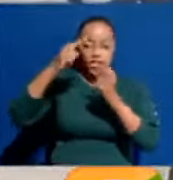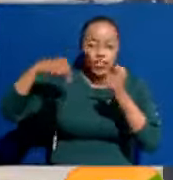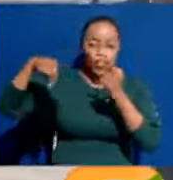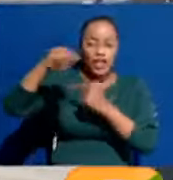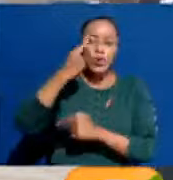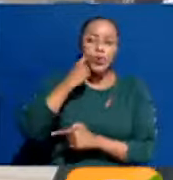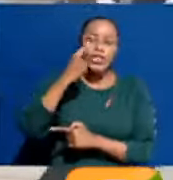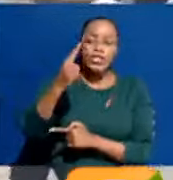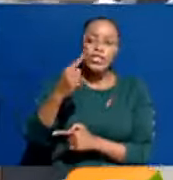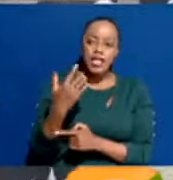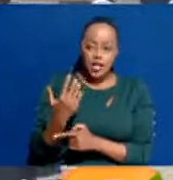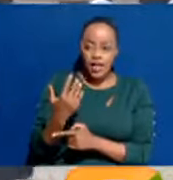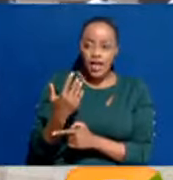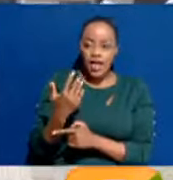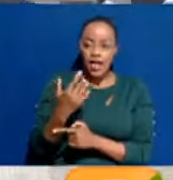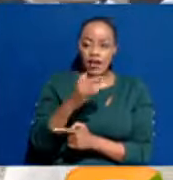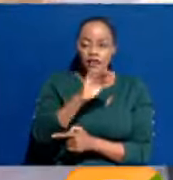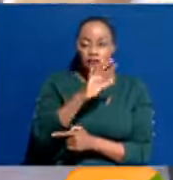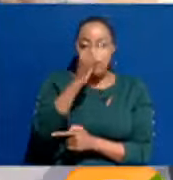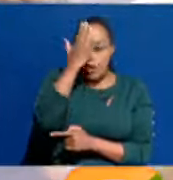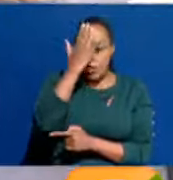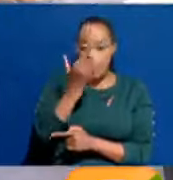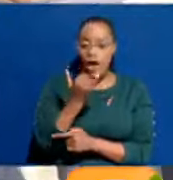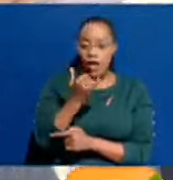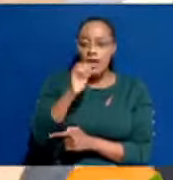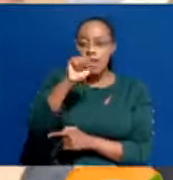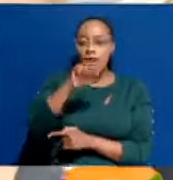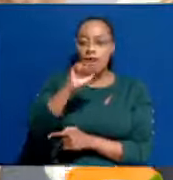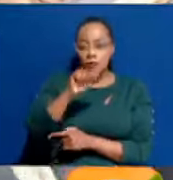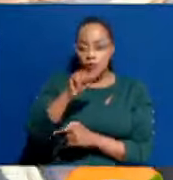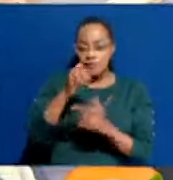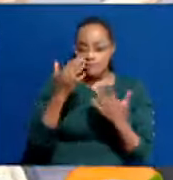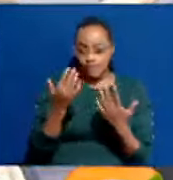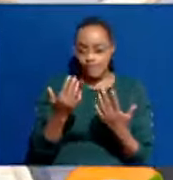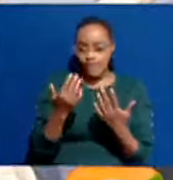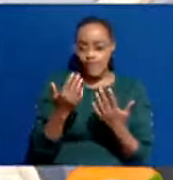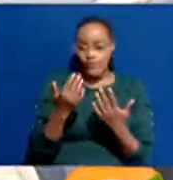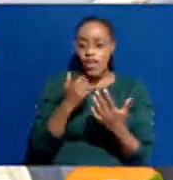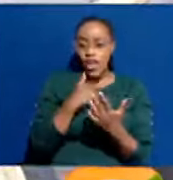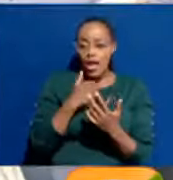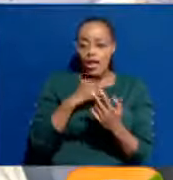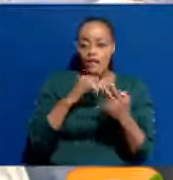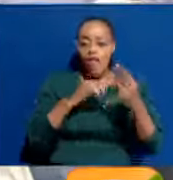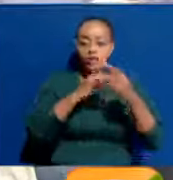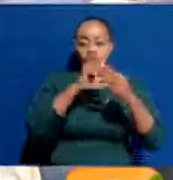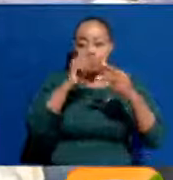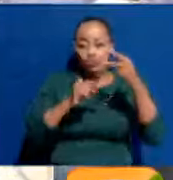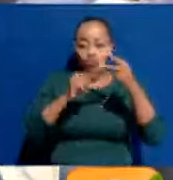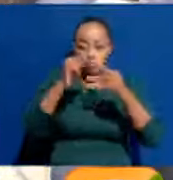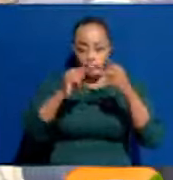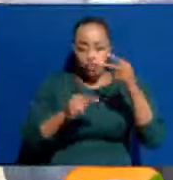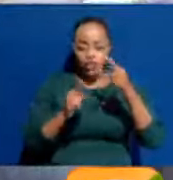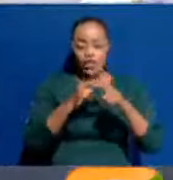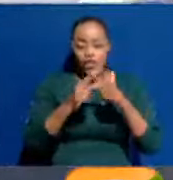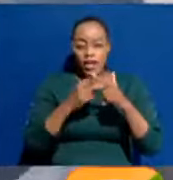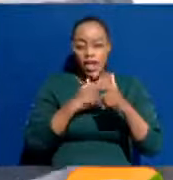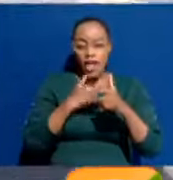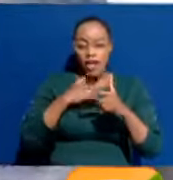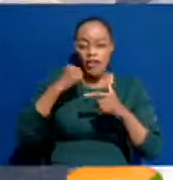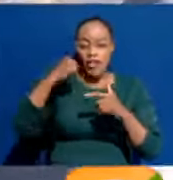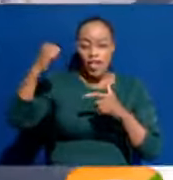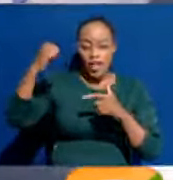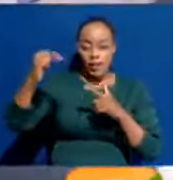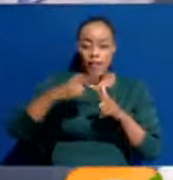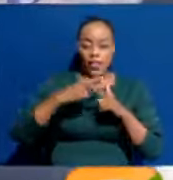see five. Why? Because there are two sides and there's the arm,